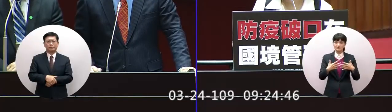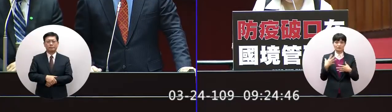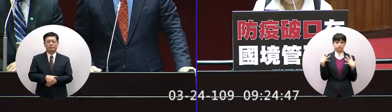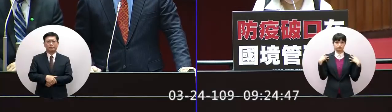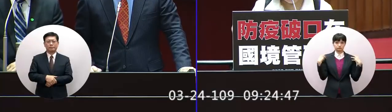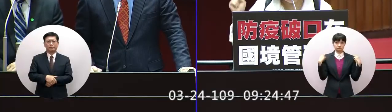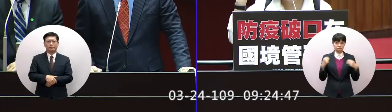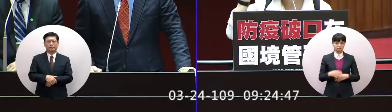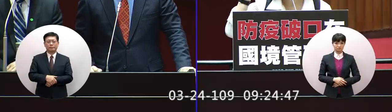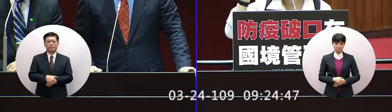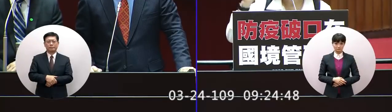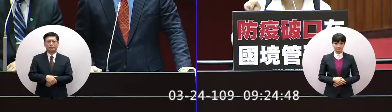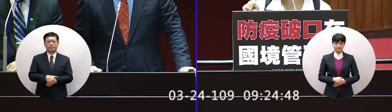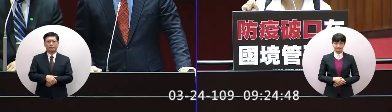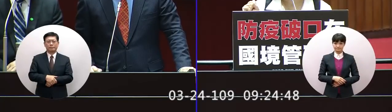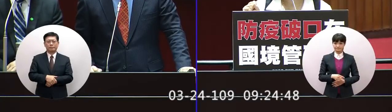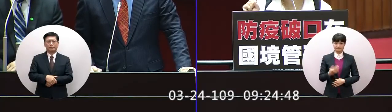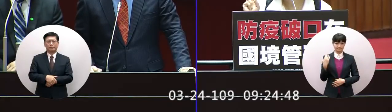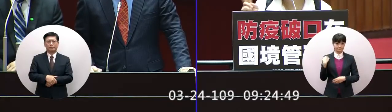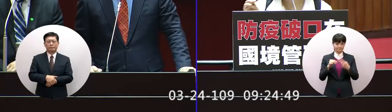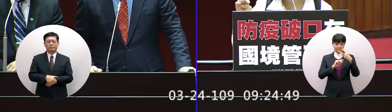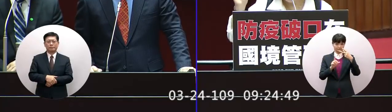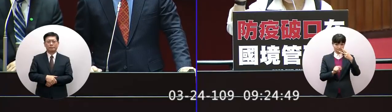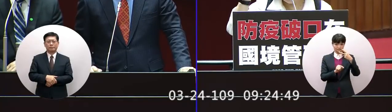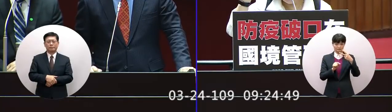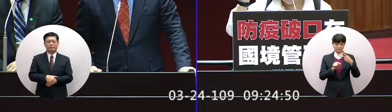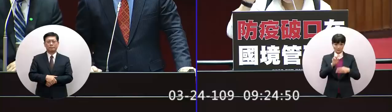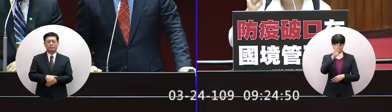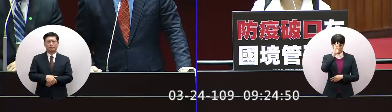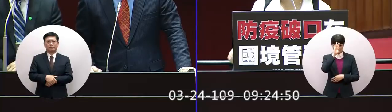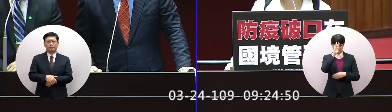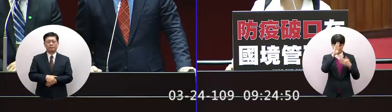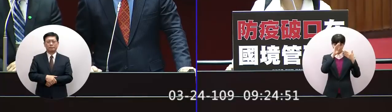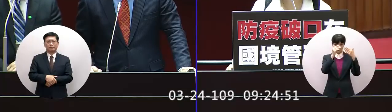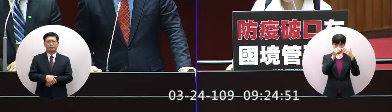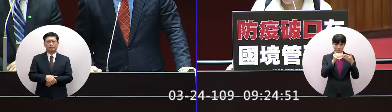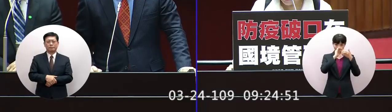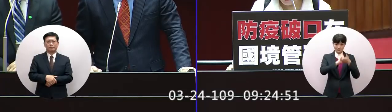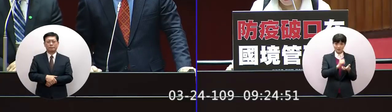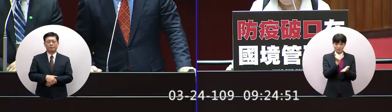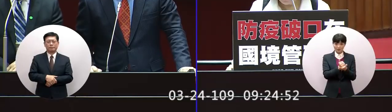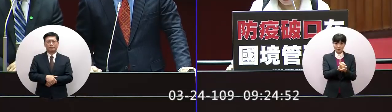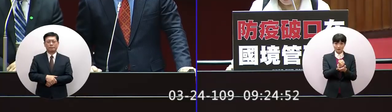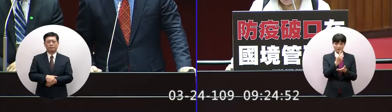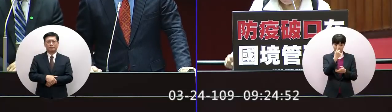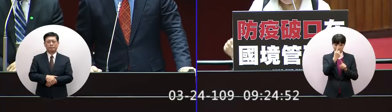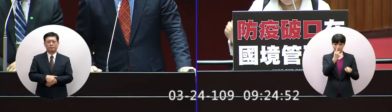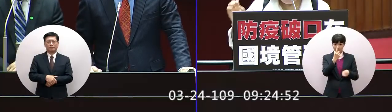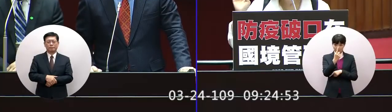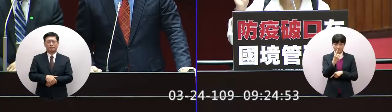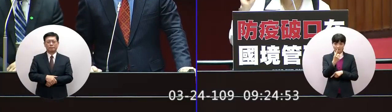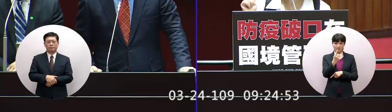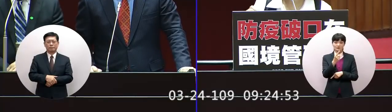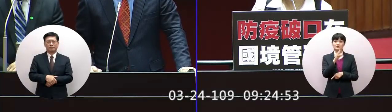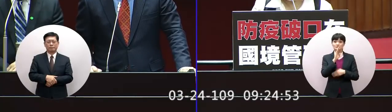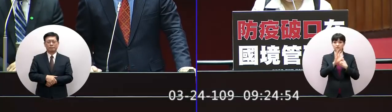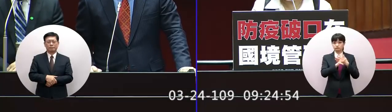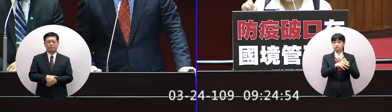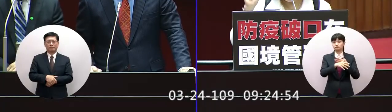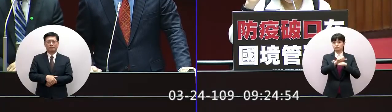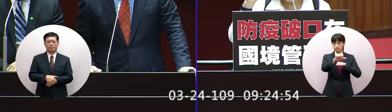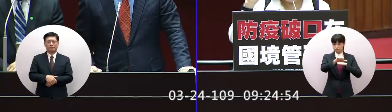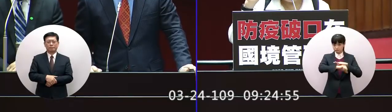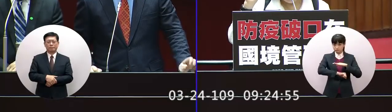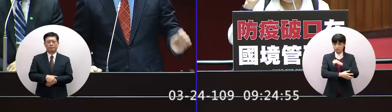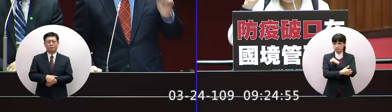但是我们其实在2月份我们有一个确诊案例，第32例是失联移工啊。那我们